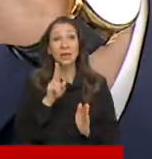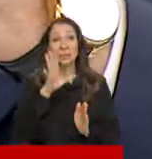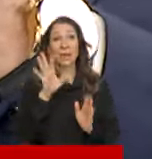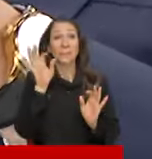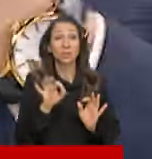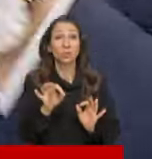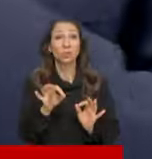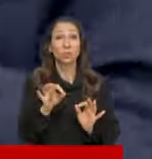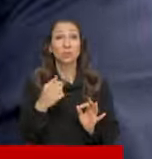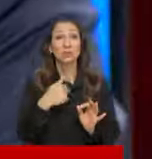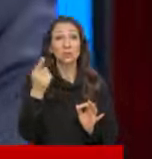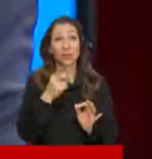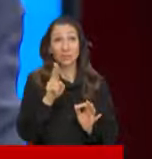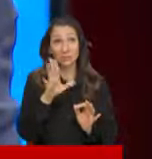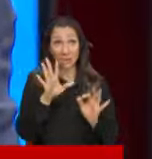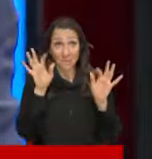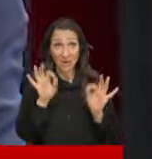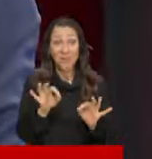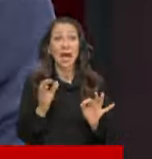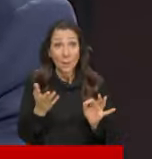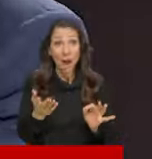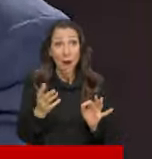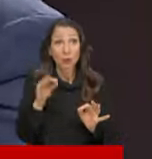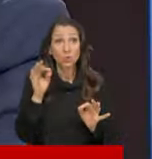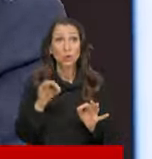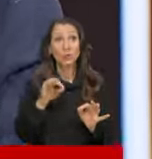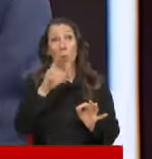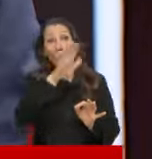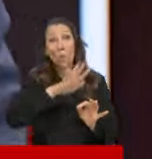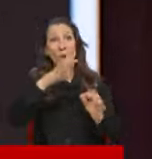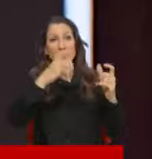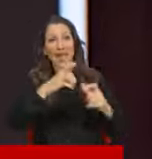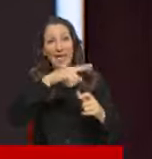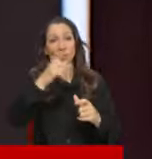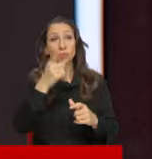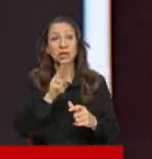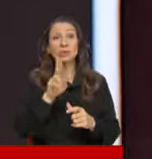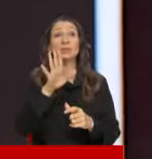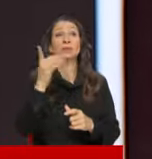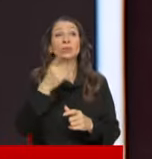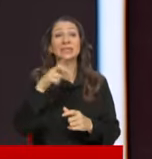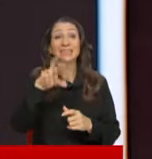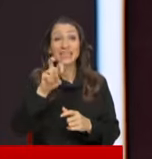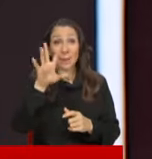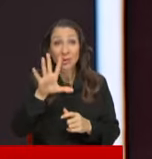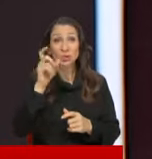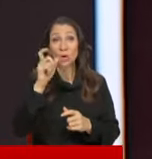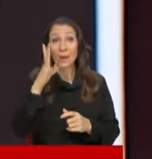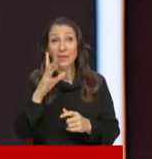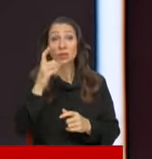başlıyoruz Biz % 75'ten başladık Ama şu anda bu bölgelerde % 75 değil % 185